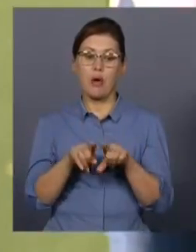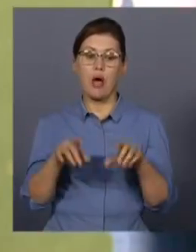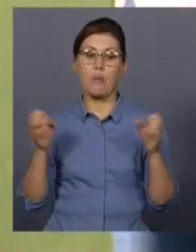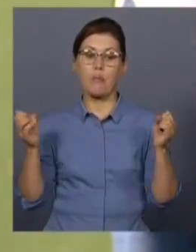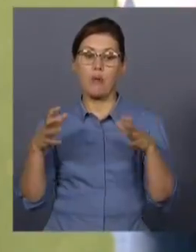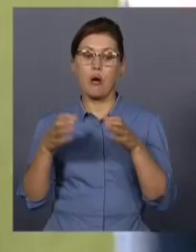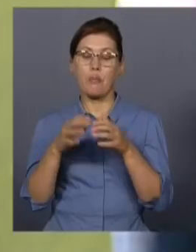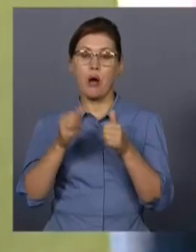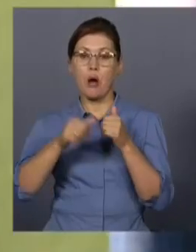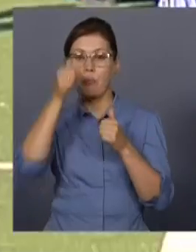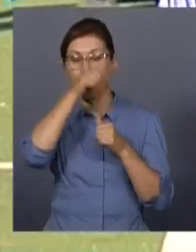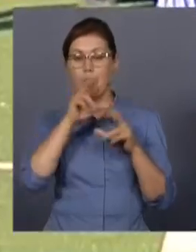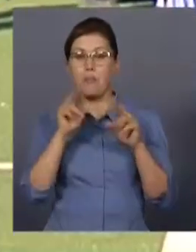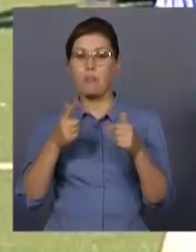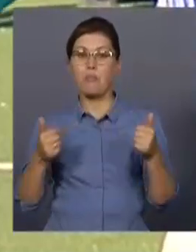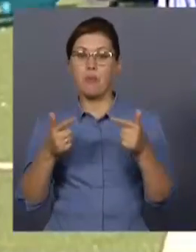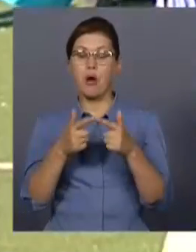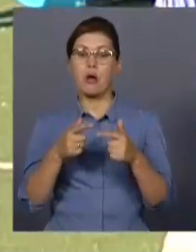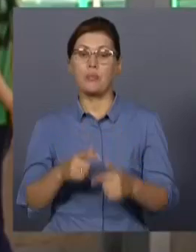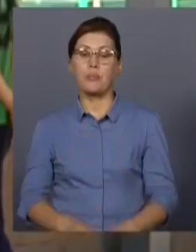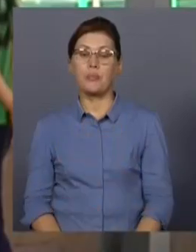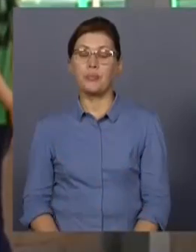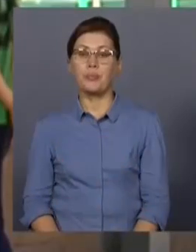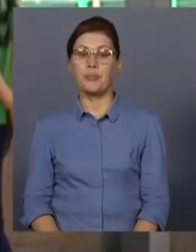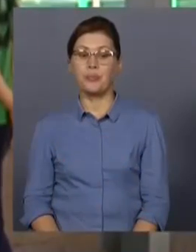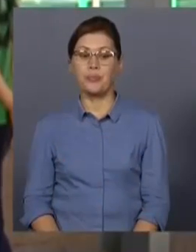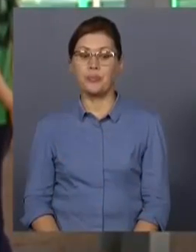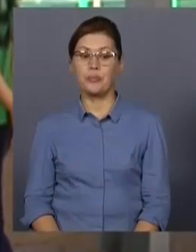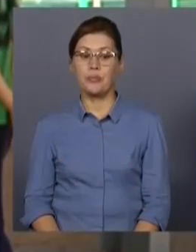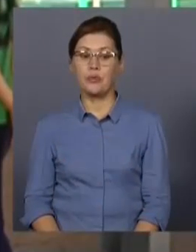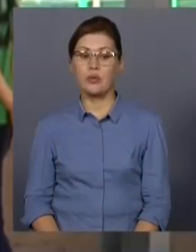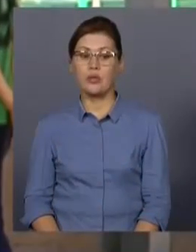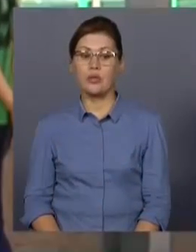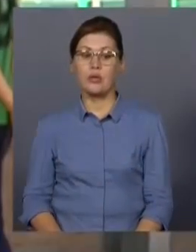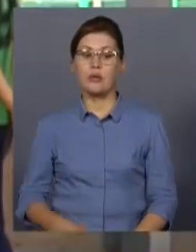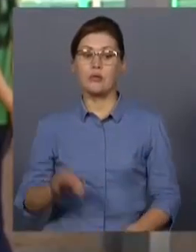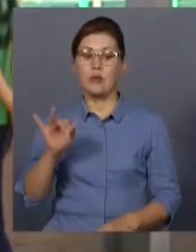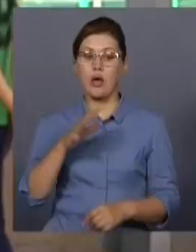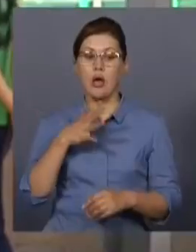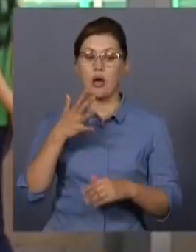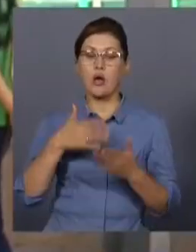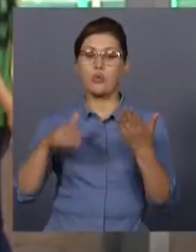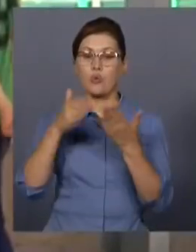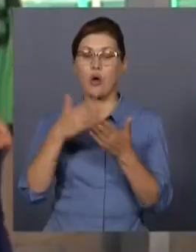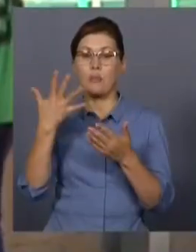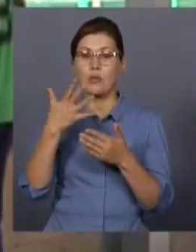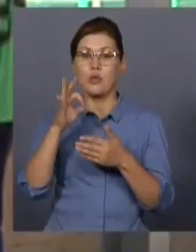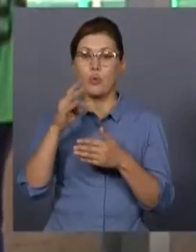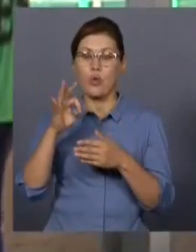сборы будут ежегодными, обещают организаторы. Сегодня пятый сезон, завершающий итог.